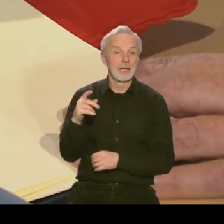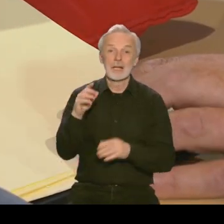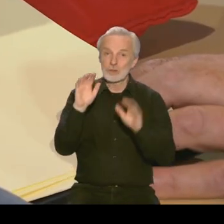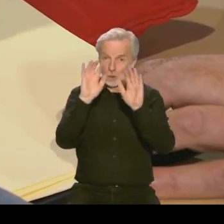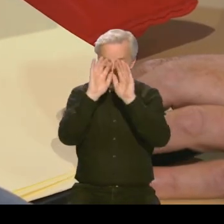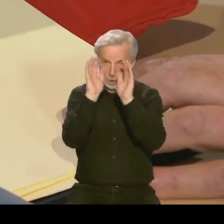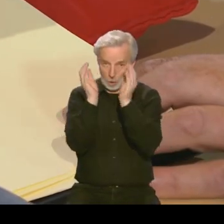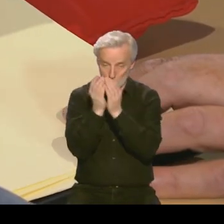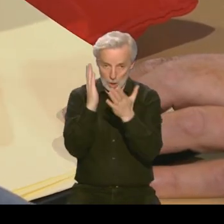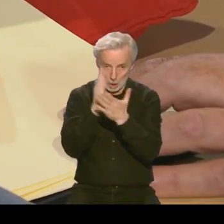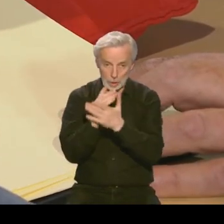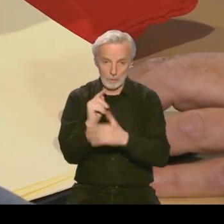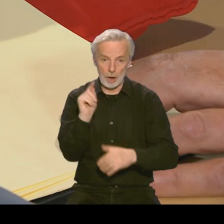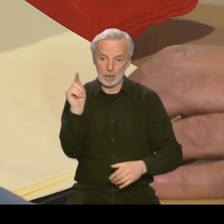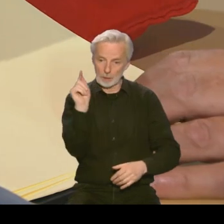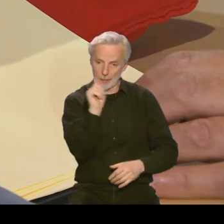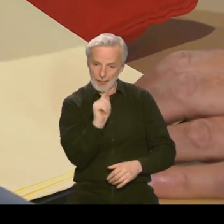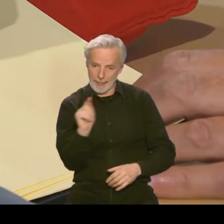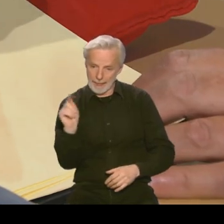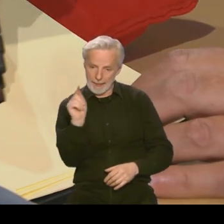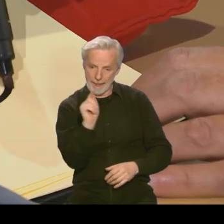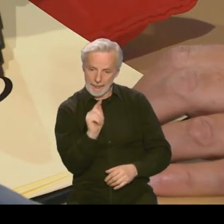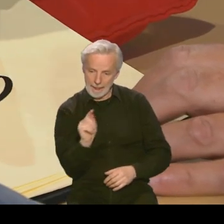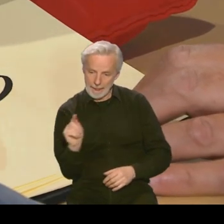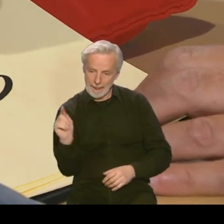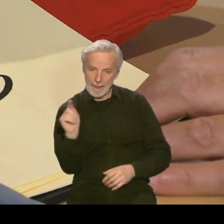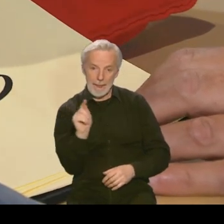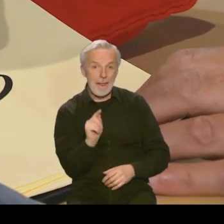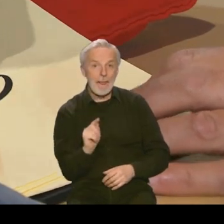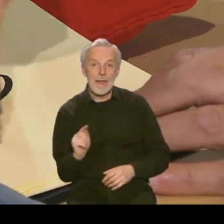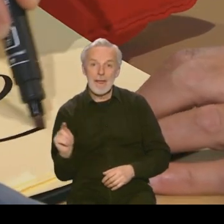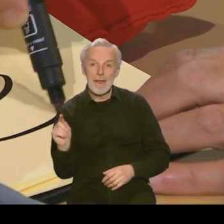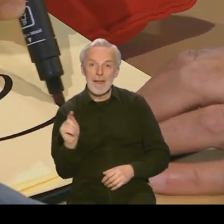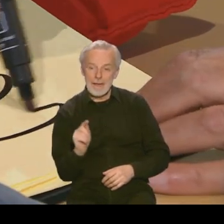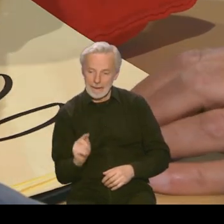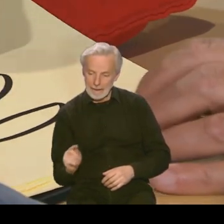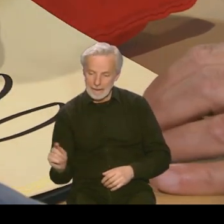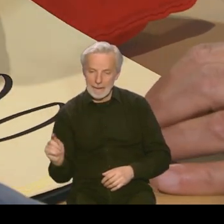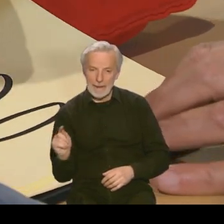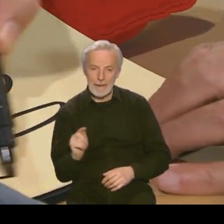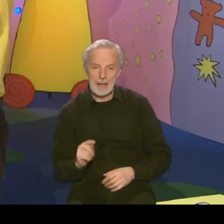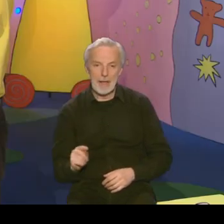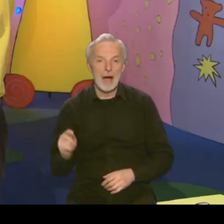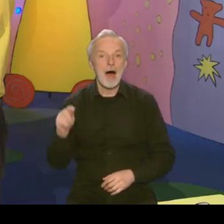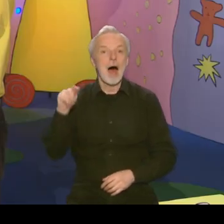nečmáráte, ale jenom točíte takovéhle kroužky